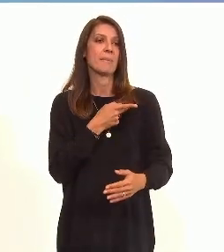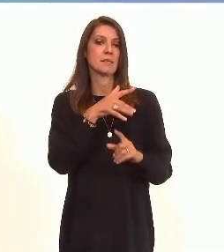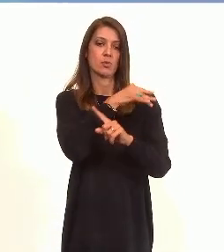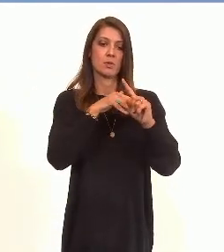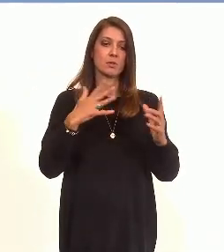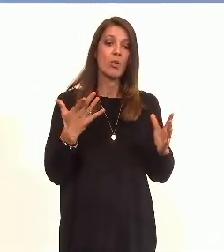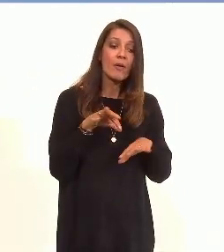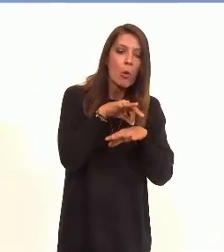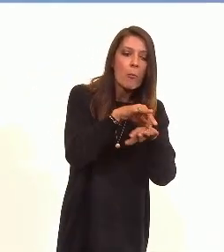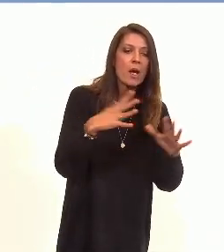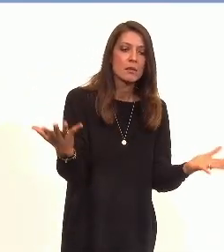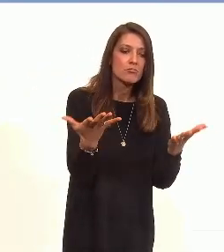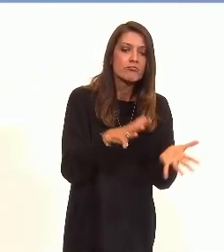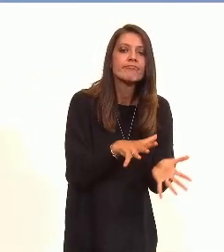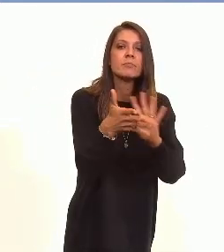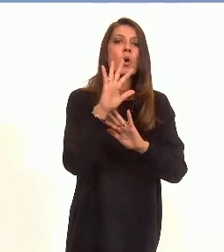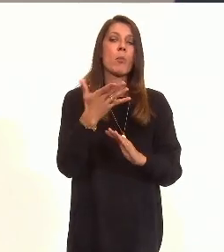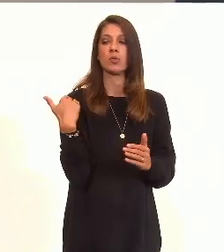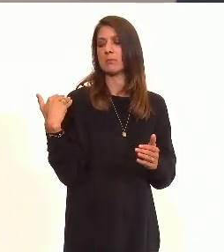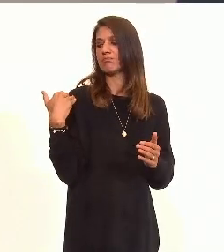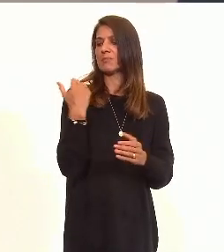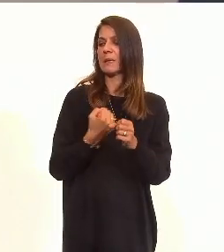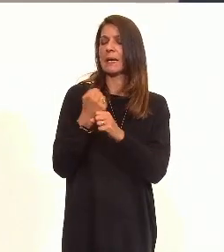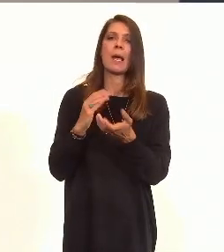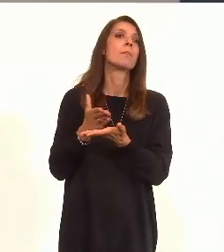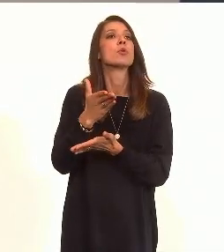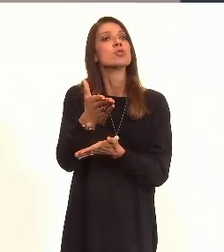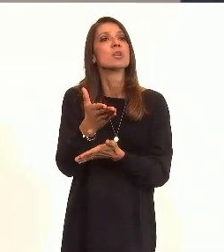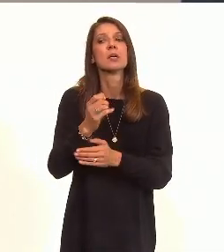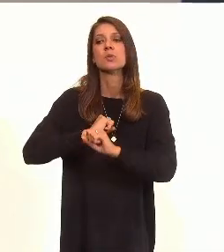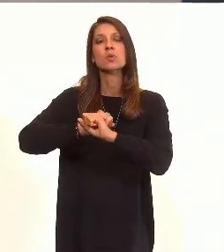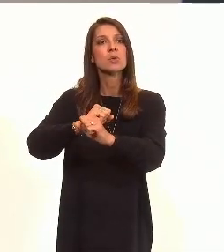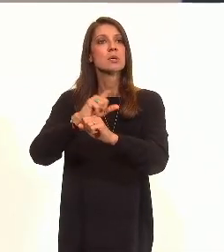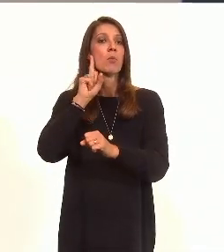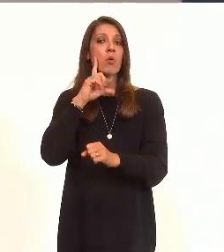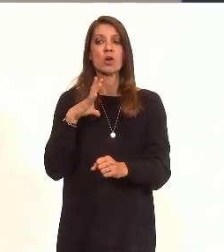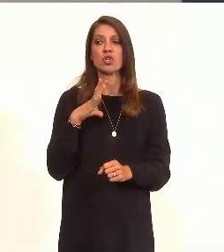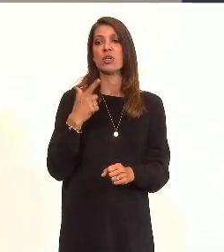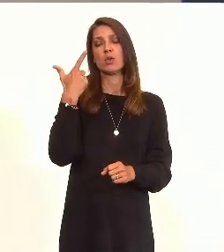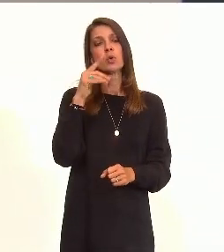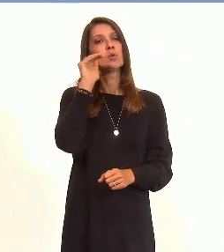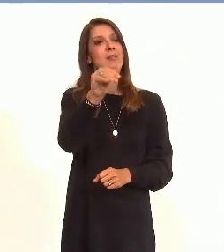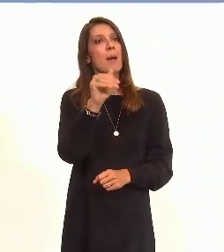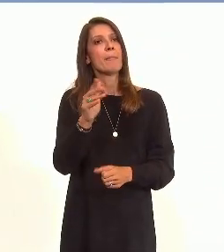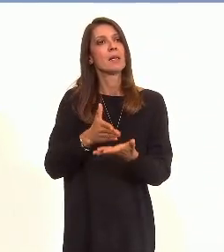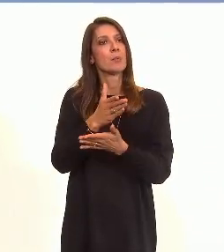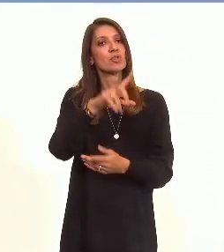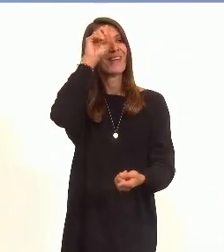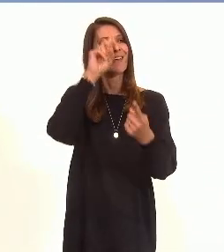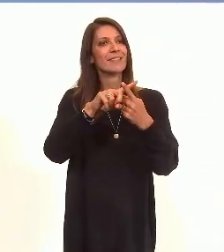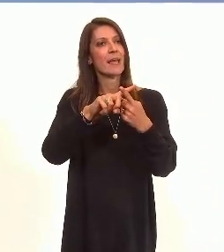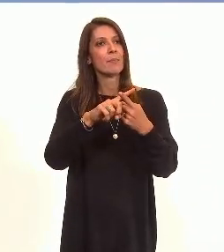plus récents qui ont été soutenus dans le cadre de 2 appels à projets thématiques. Un appel à projet thématique